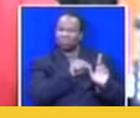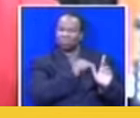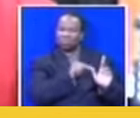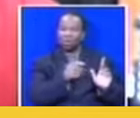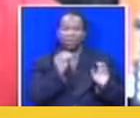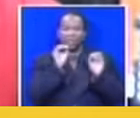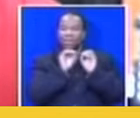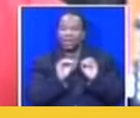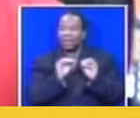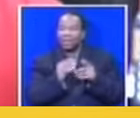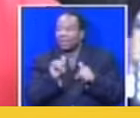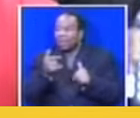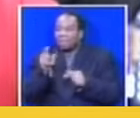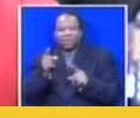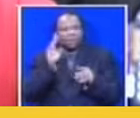passe.